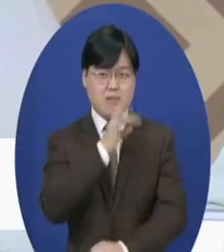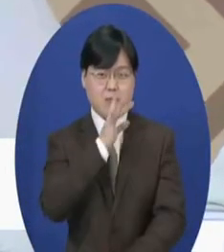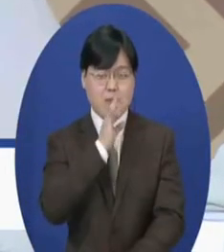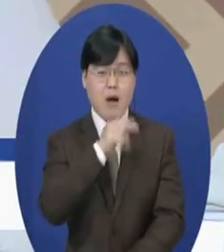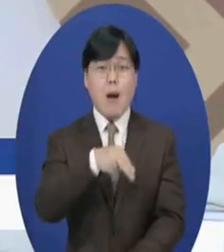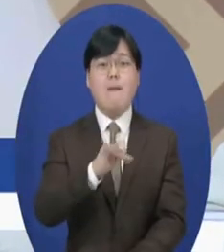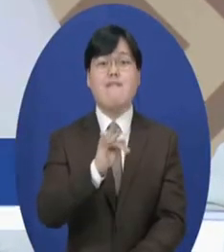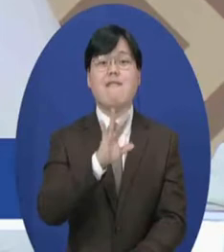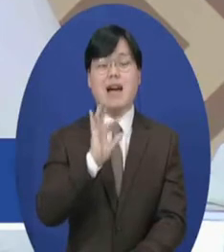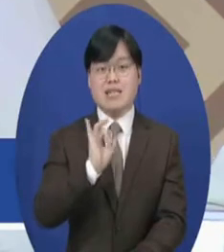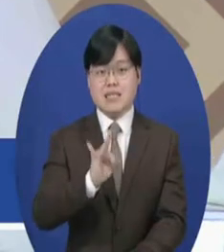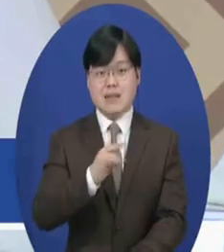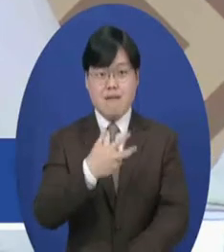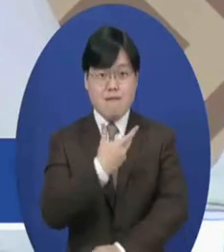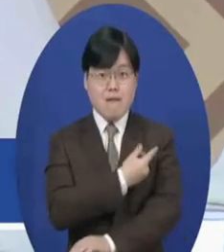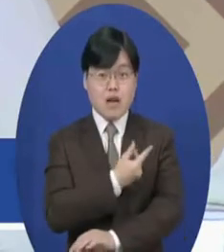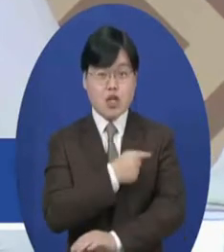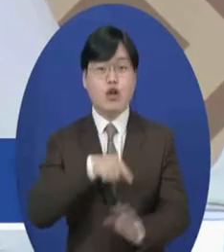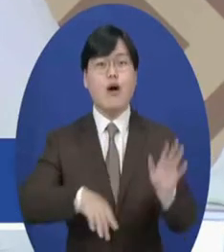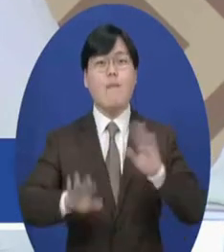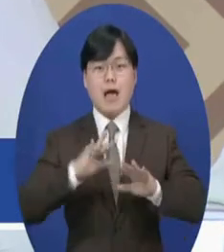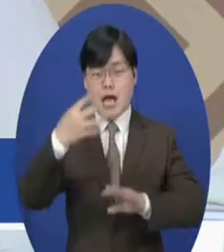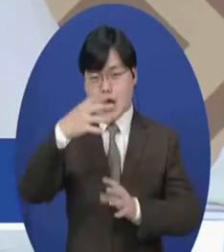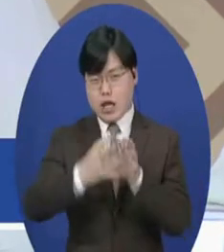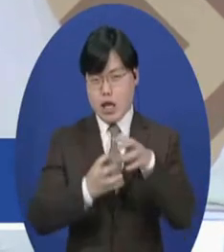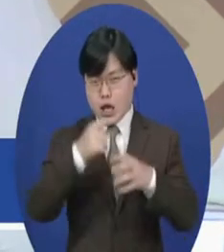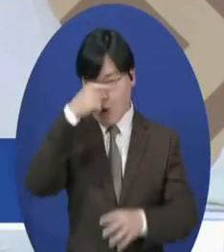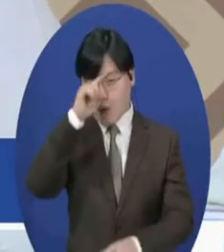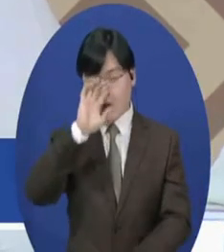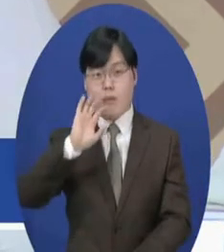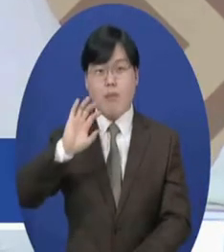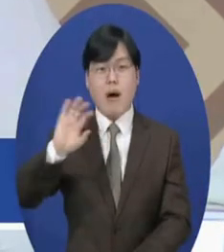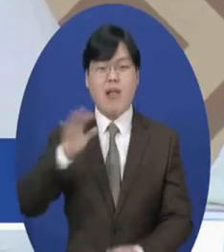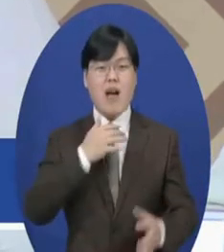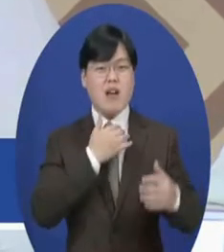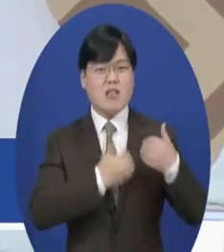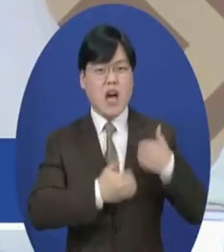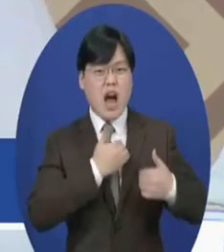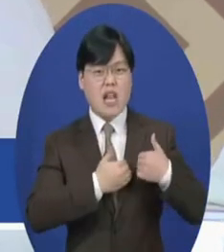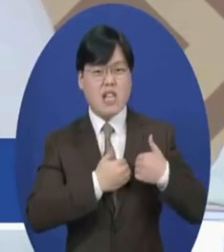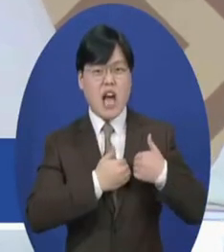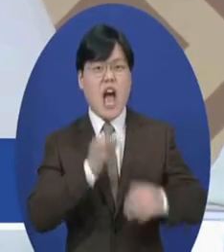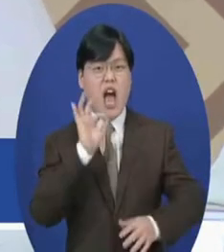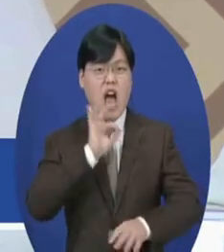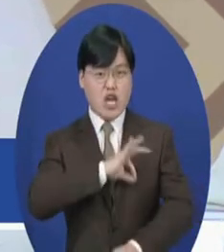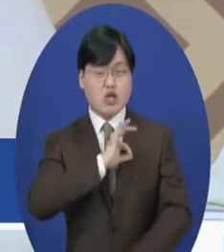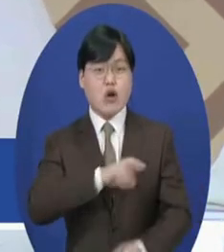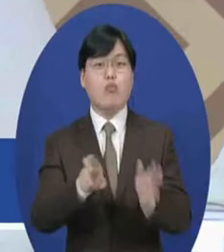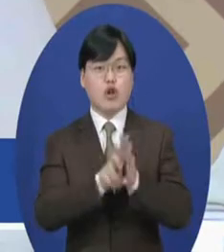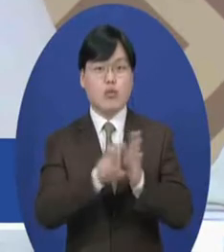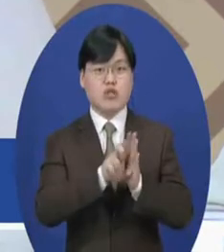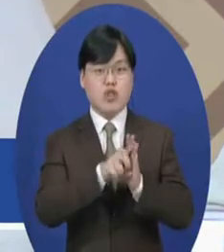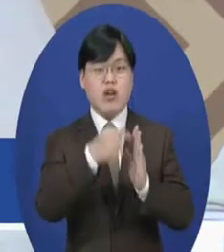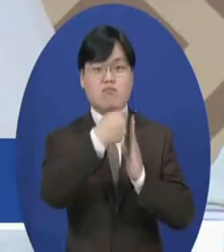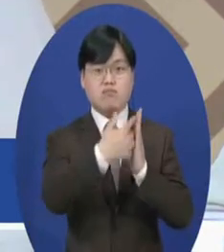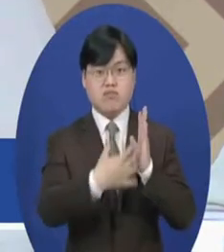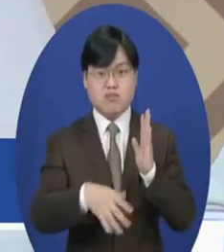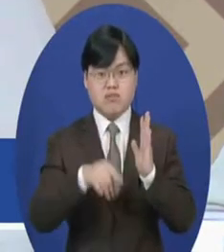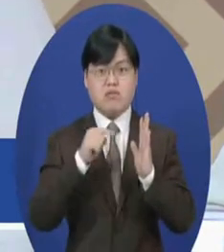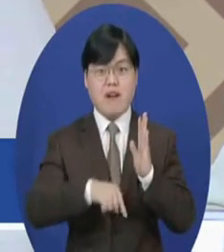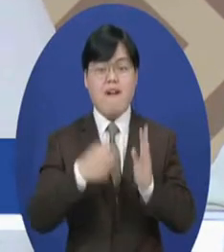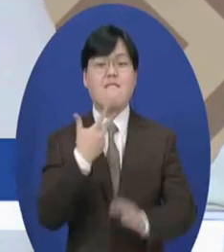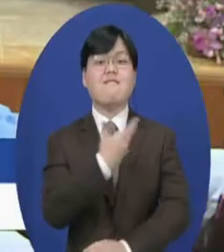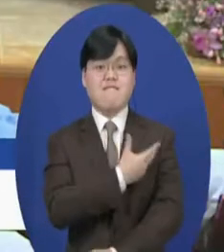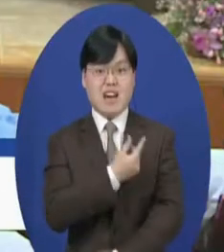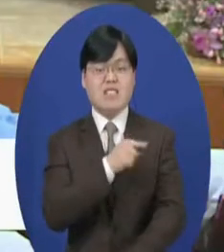Pfizer үйлдвэрлэгчийн одоогийн байдлаар бол Дэлхийн эрүүл мэндийн байгууллагын яралтай гормоор хэрэглэх жагсаалтанд орсон Comirnaty гэдэг нэртэй